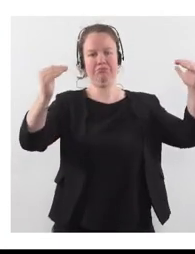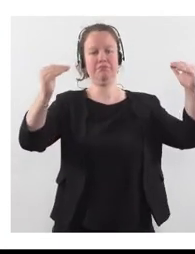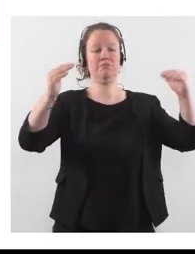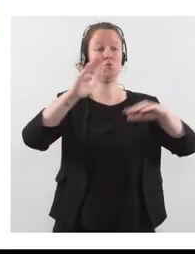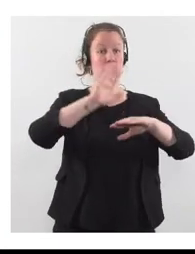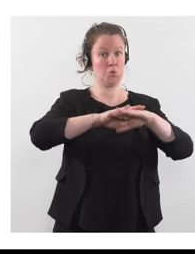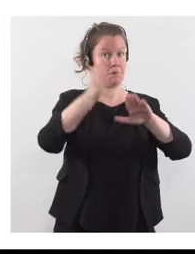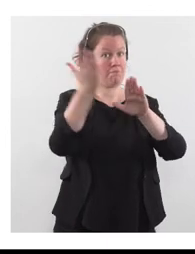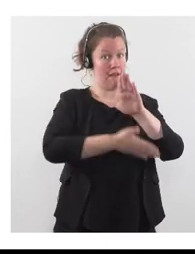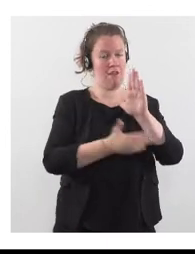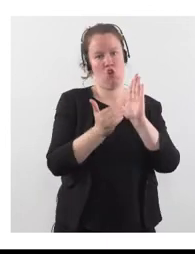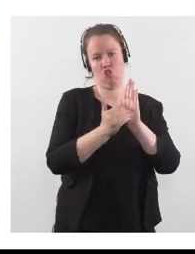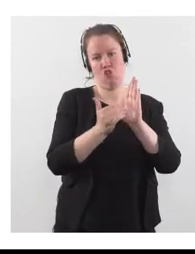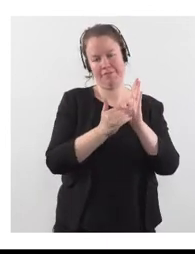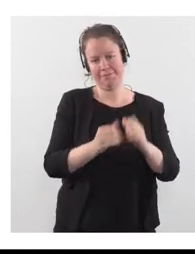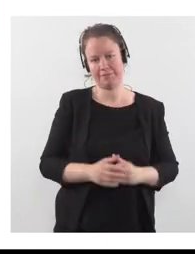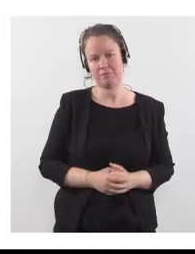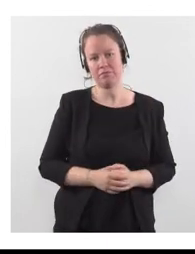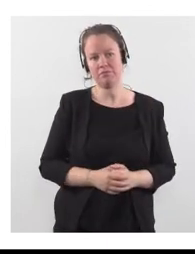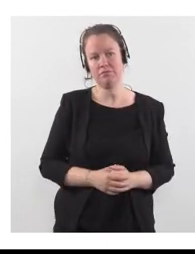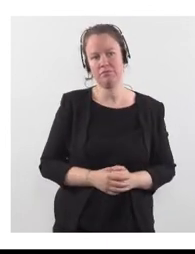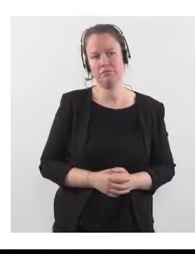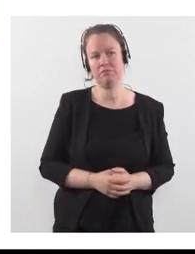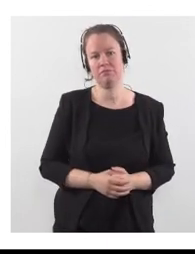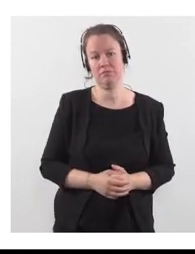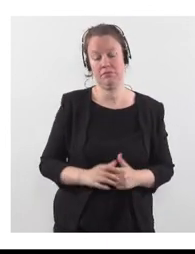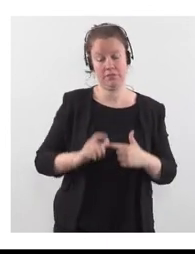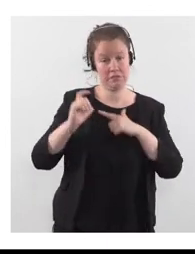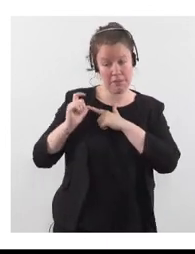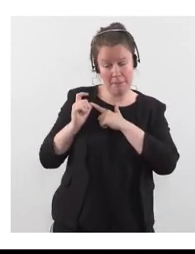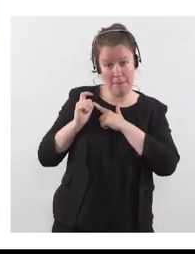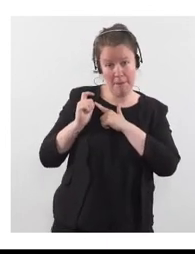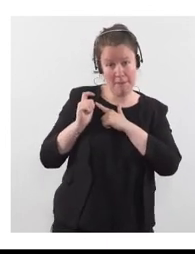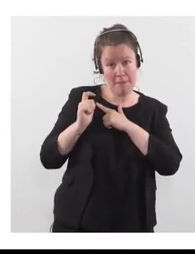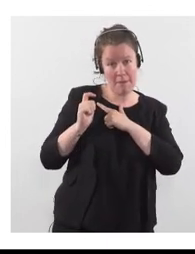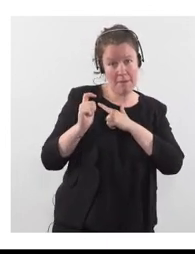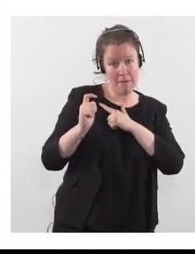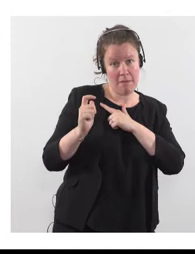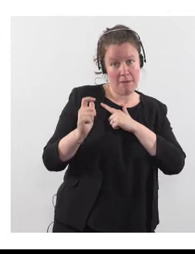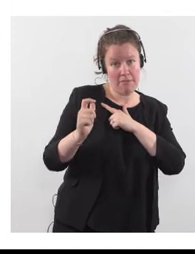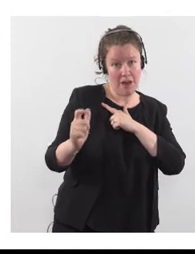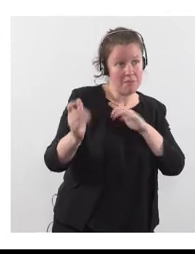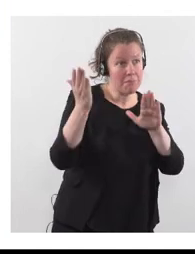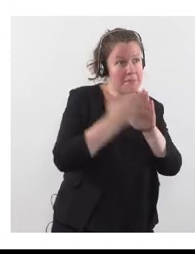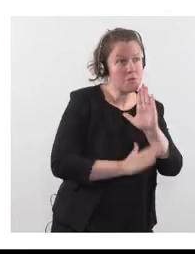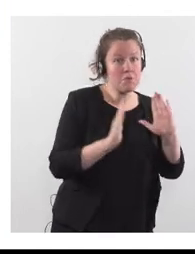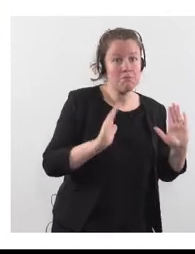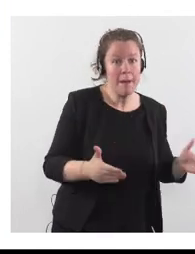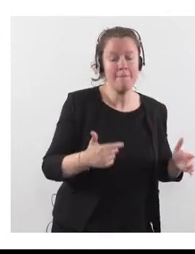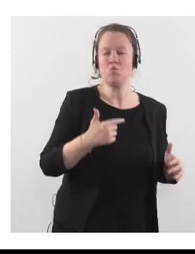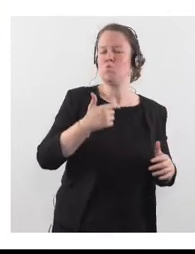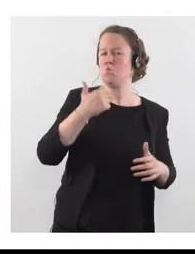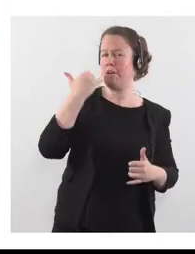avons à nouveau perdu. À cette étape, vous imaginez, notre client s'était présenté au tribunal